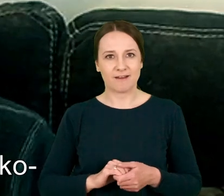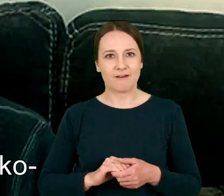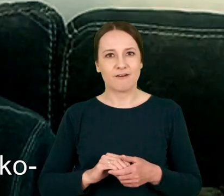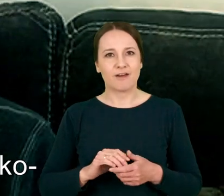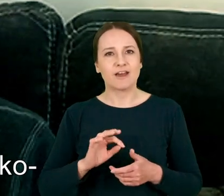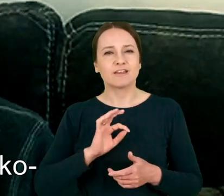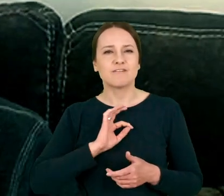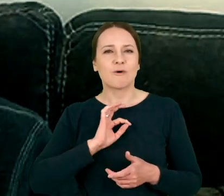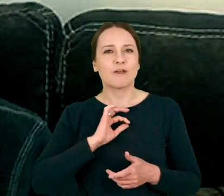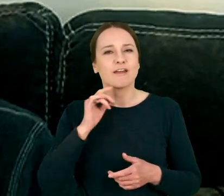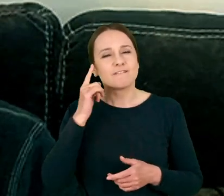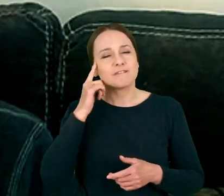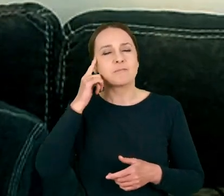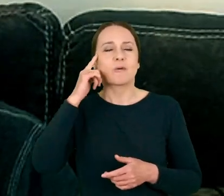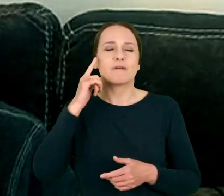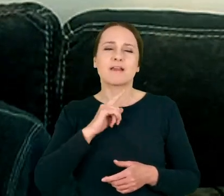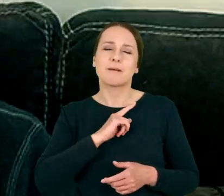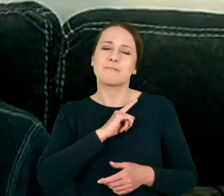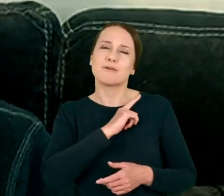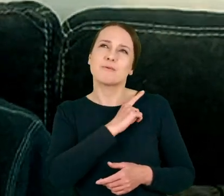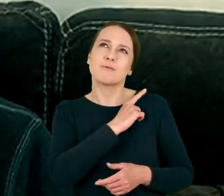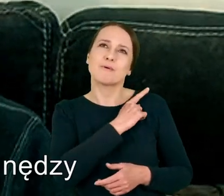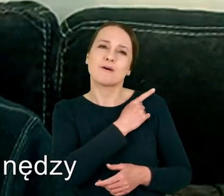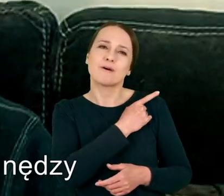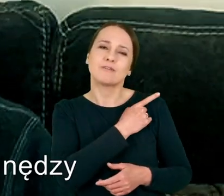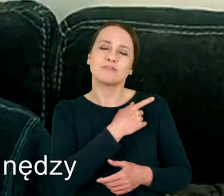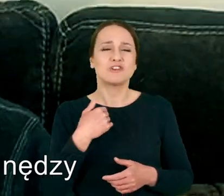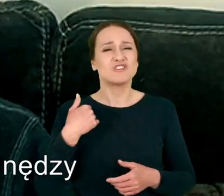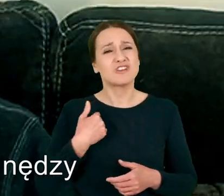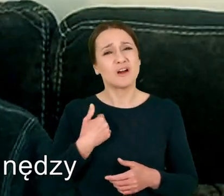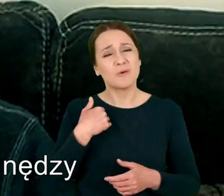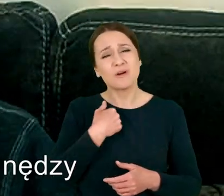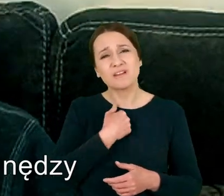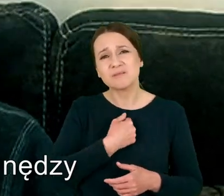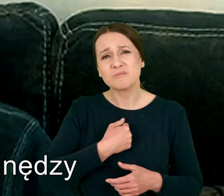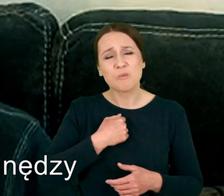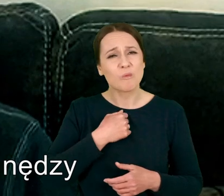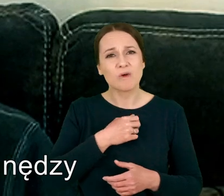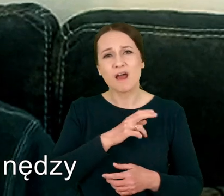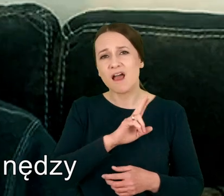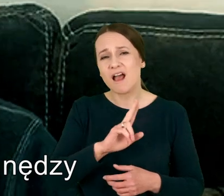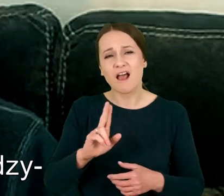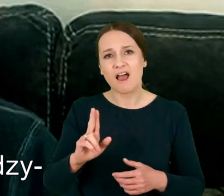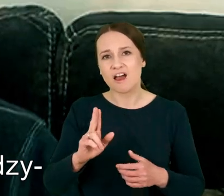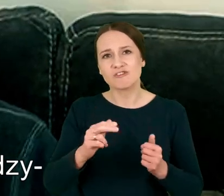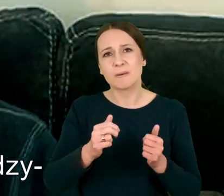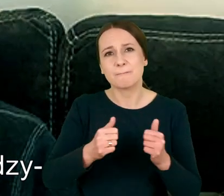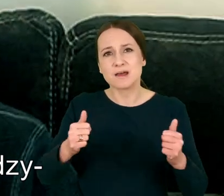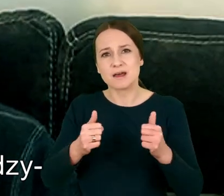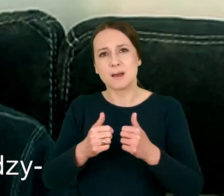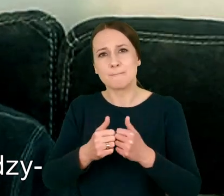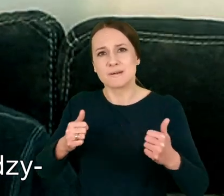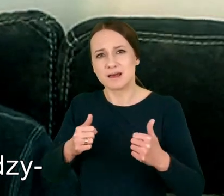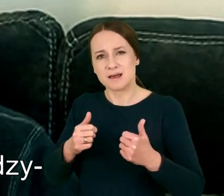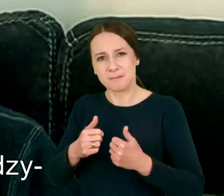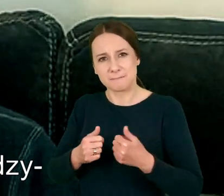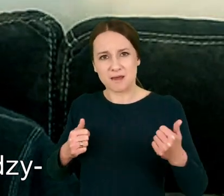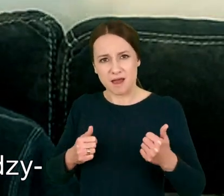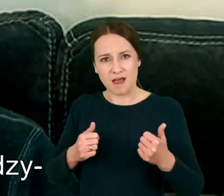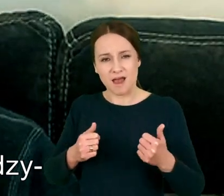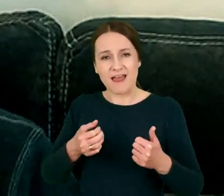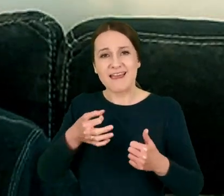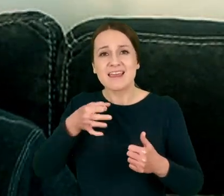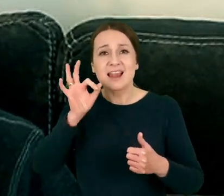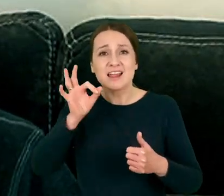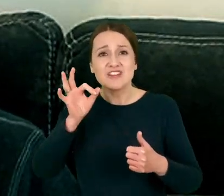swoje rozkochane. Z żalem rozważa w swej nędzy każde nic nie było